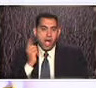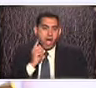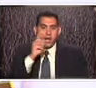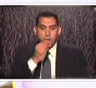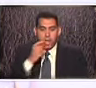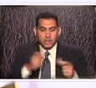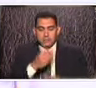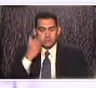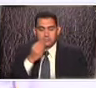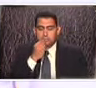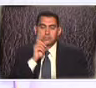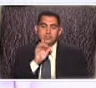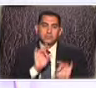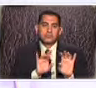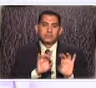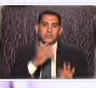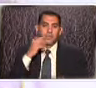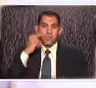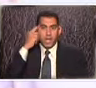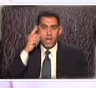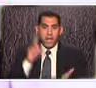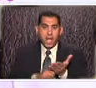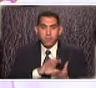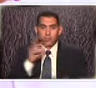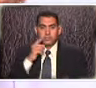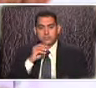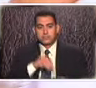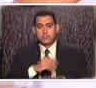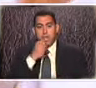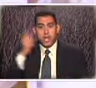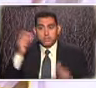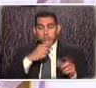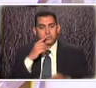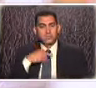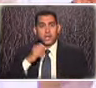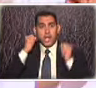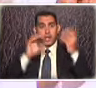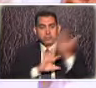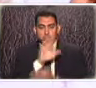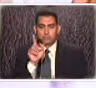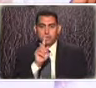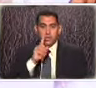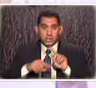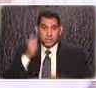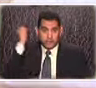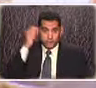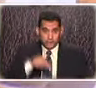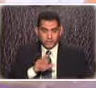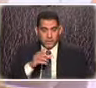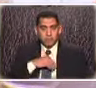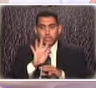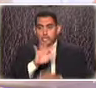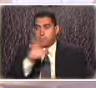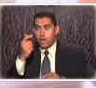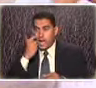ياكل من مائدته ولا يقبل ماله كان بفعله هذا يوصل رساله سلميه بالسلب بالسلب ان يا